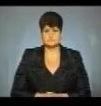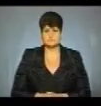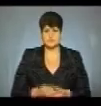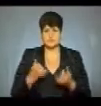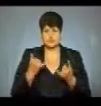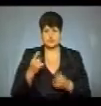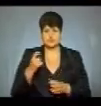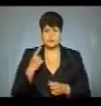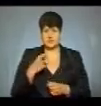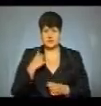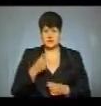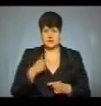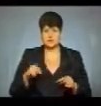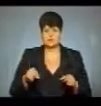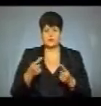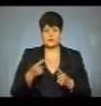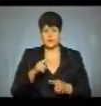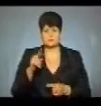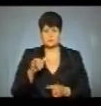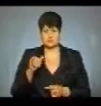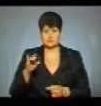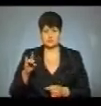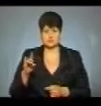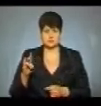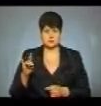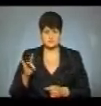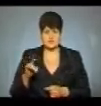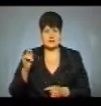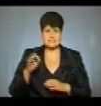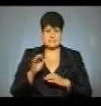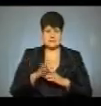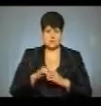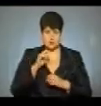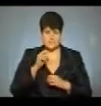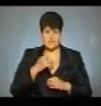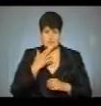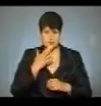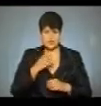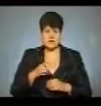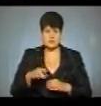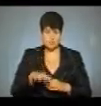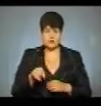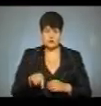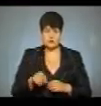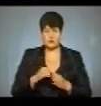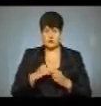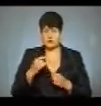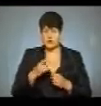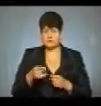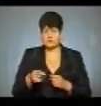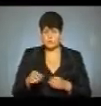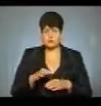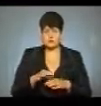Сьогодні 101-ша річниця утворення Західноукраїнської Народної Республіки. І тому традиційно в Тернополі кожного разу проходить